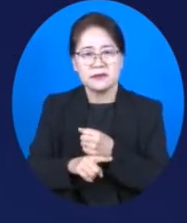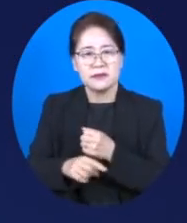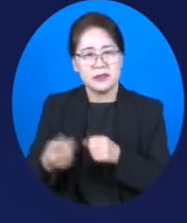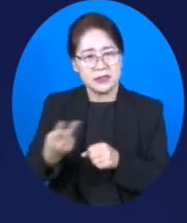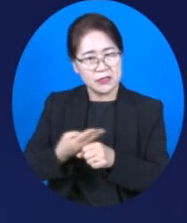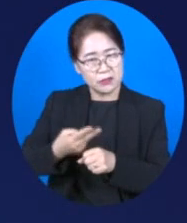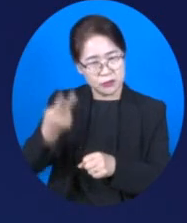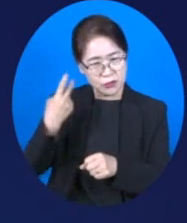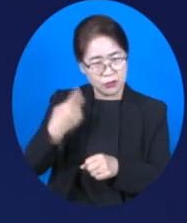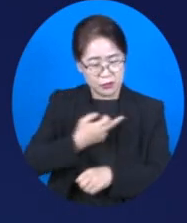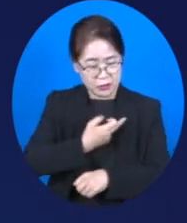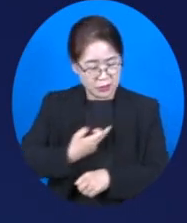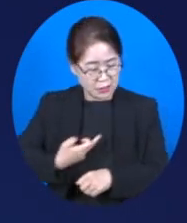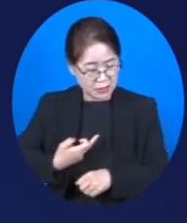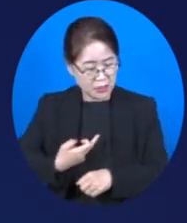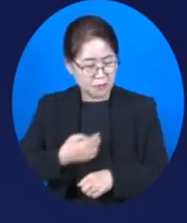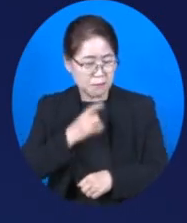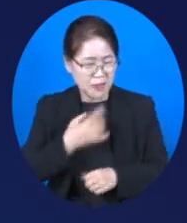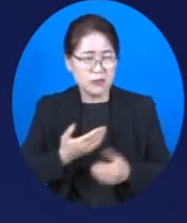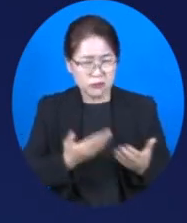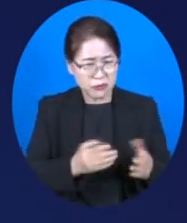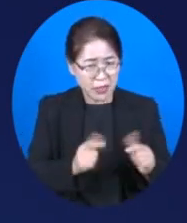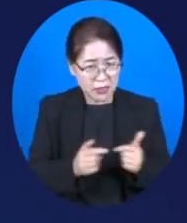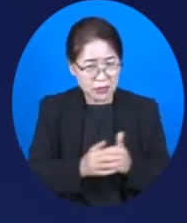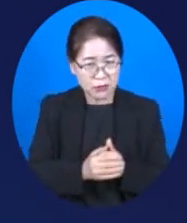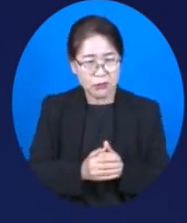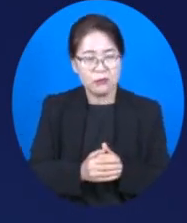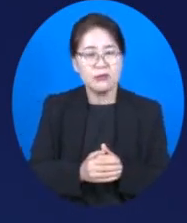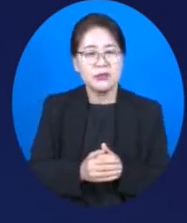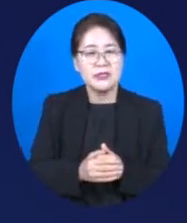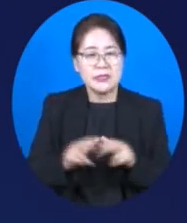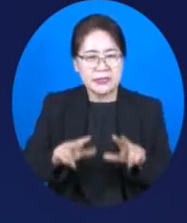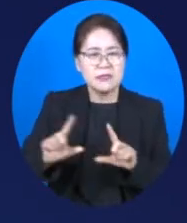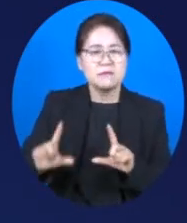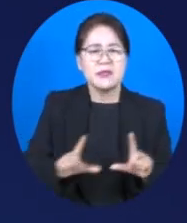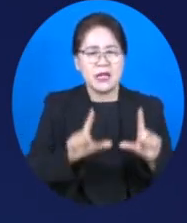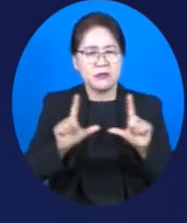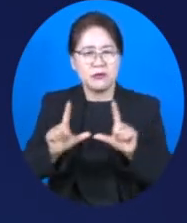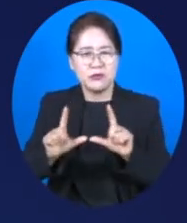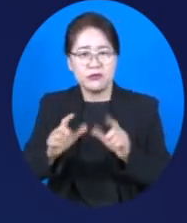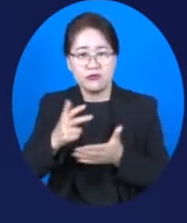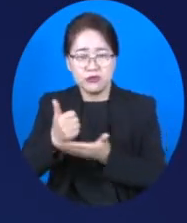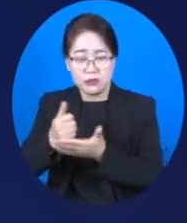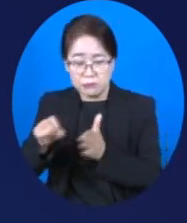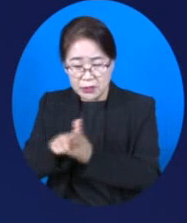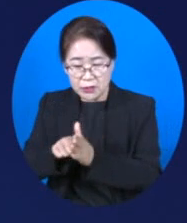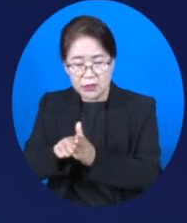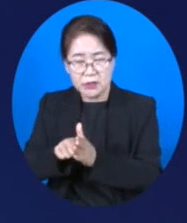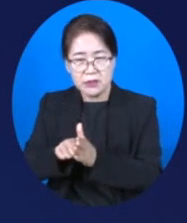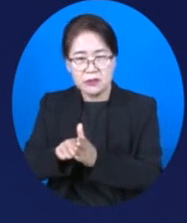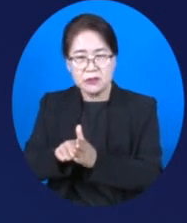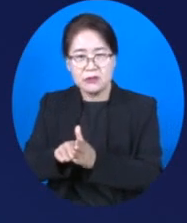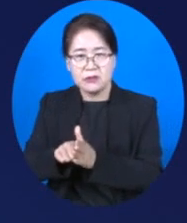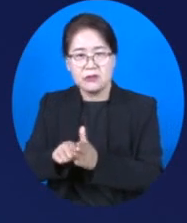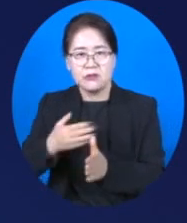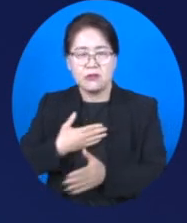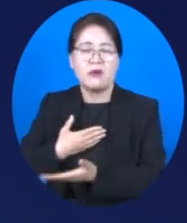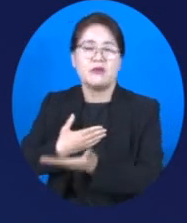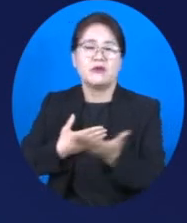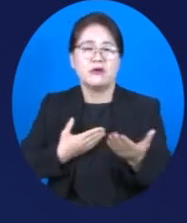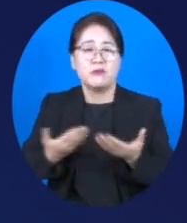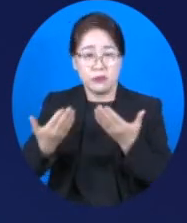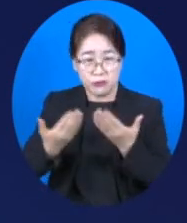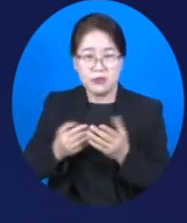전 제자들에게만 주신 말씀이 아니라 오늘 이 시대를 살아가는 주님이 믿는 저와 여러분에게 주신